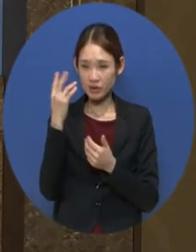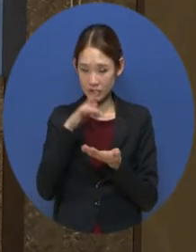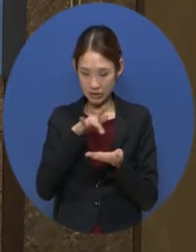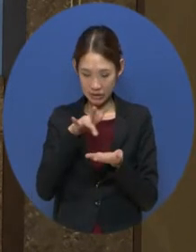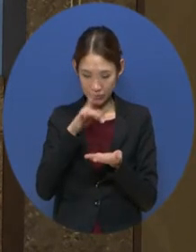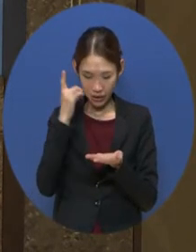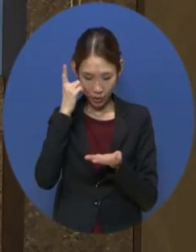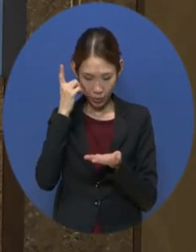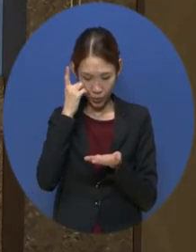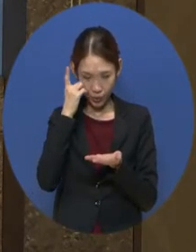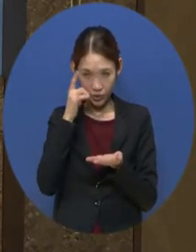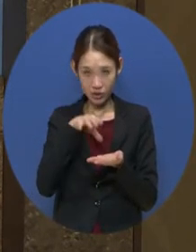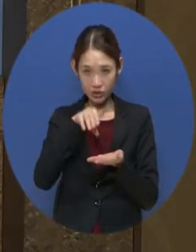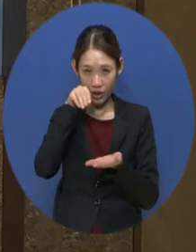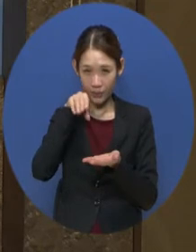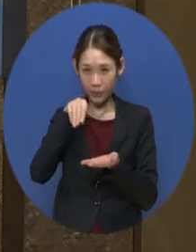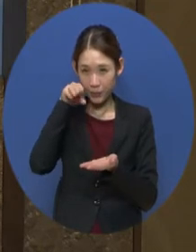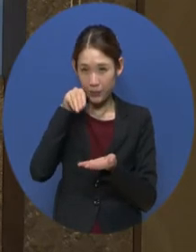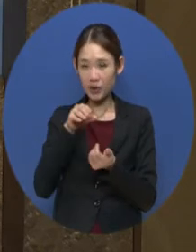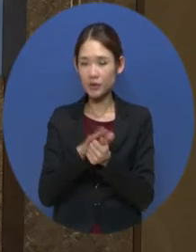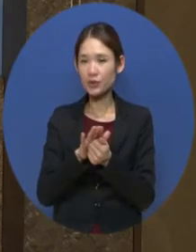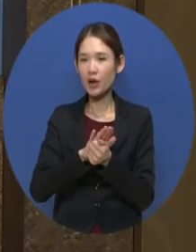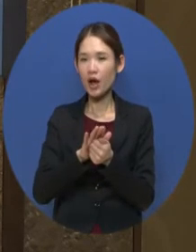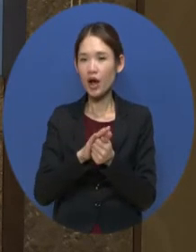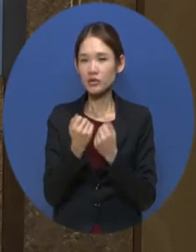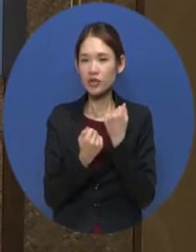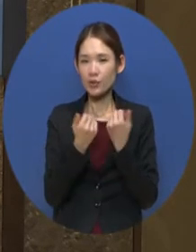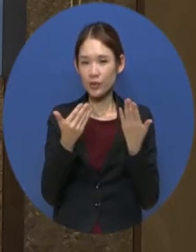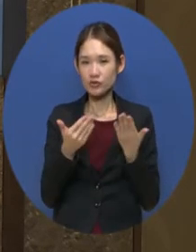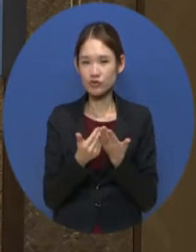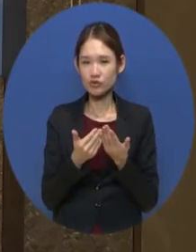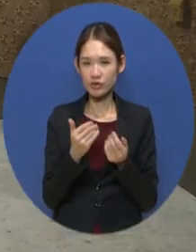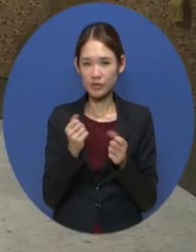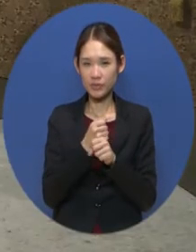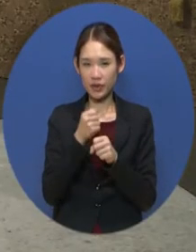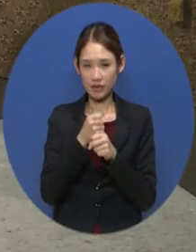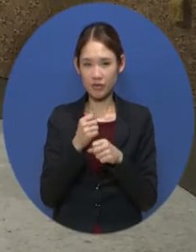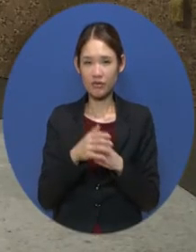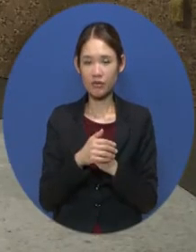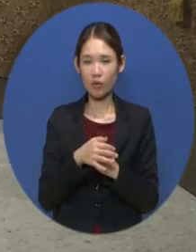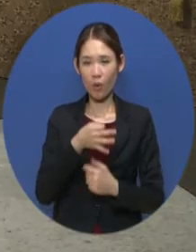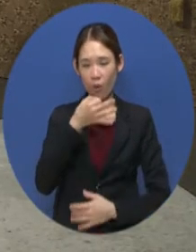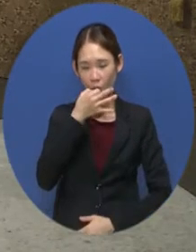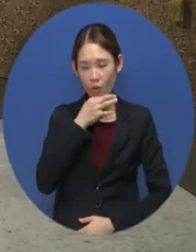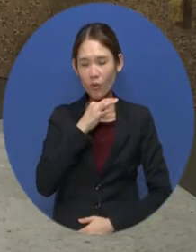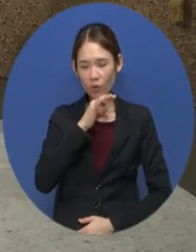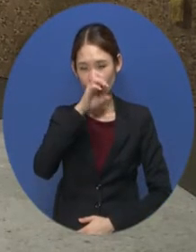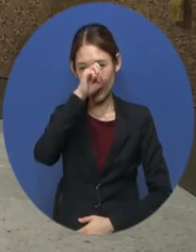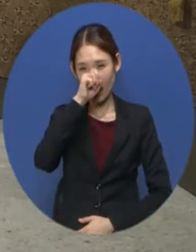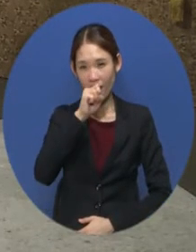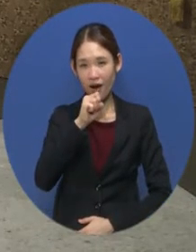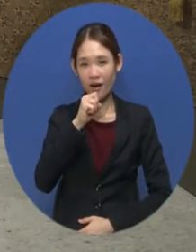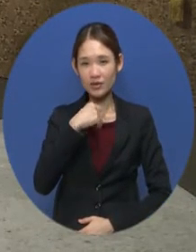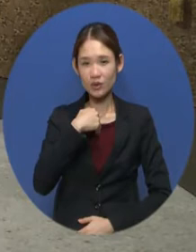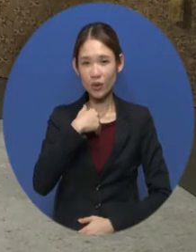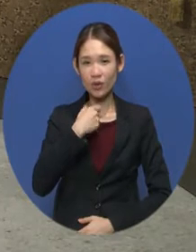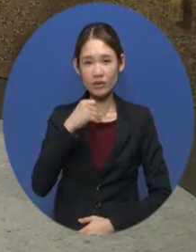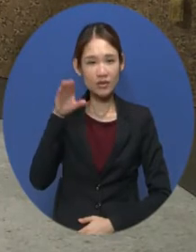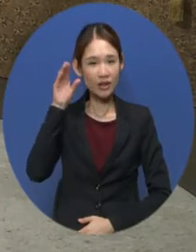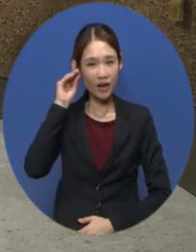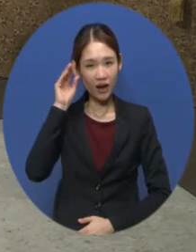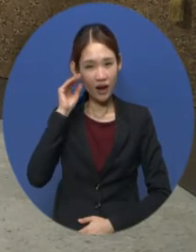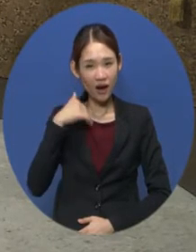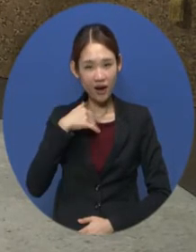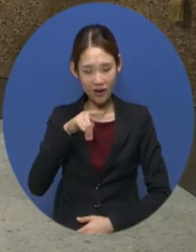그 내용을 인지할 수 있도록 제공해주는 어플리케이션을 저희가 제공하게 됐습니다. 와, 너무 유용할 것 같아요. 그게 저한테도 제가